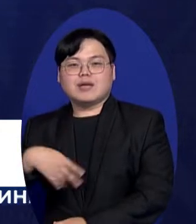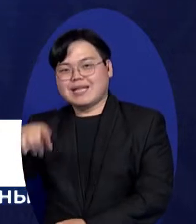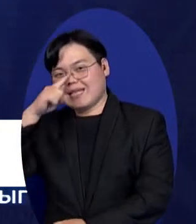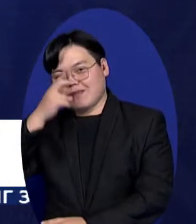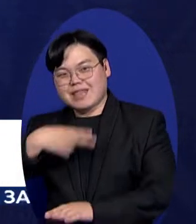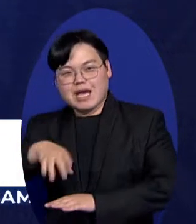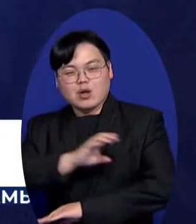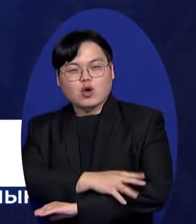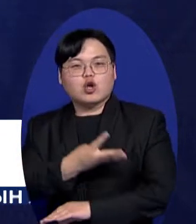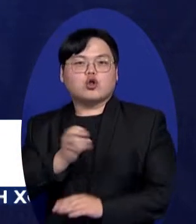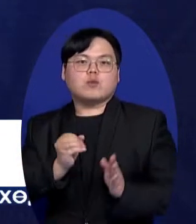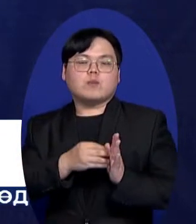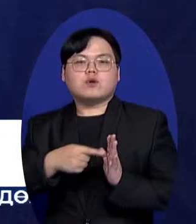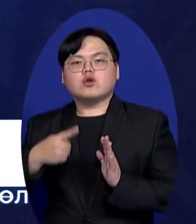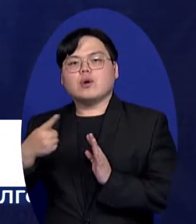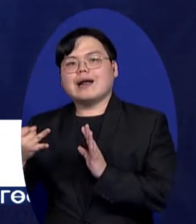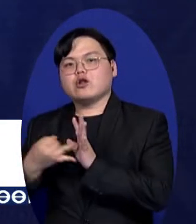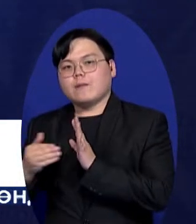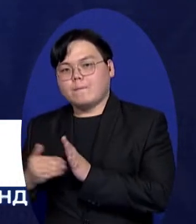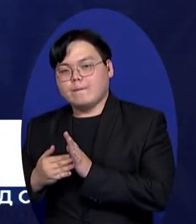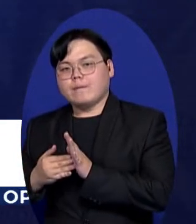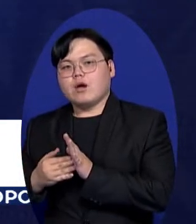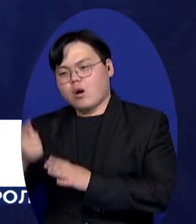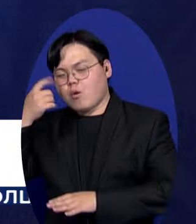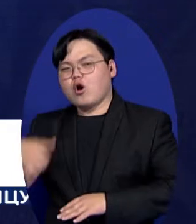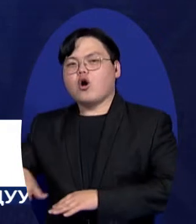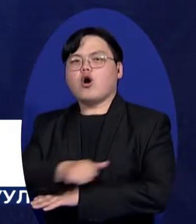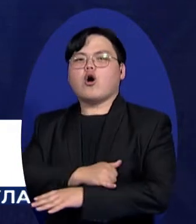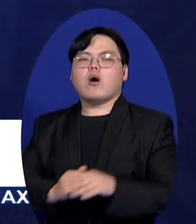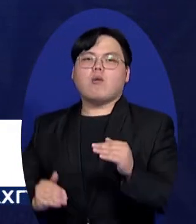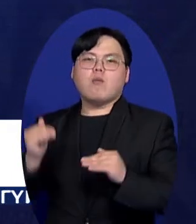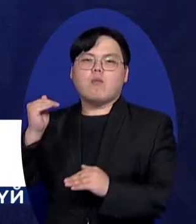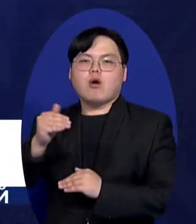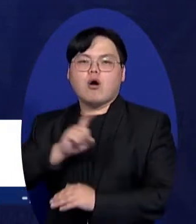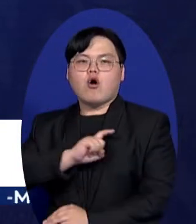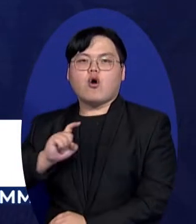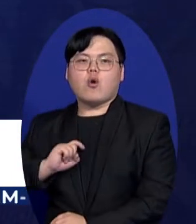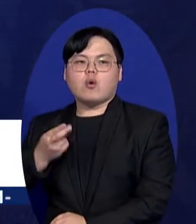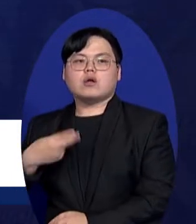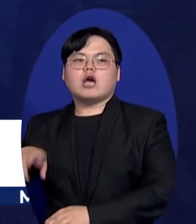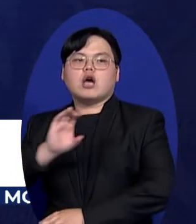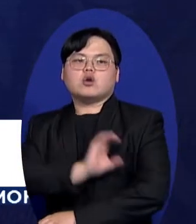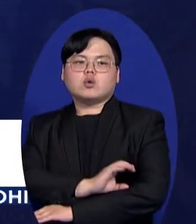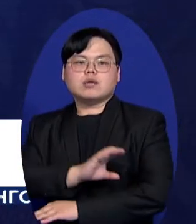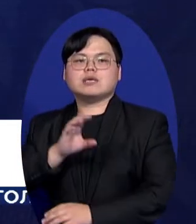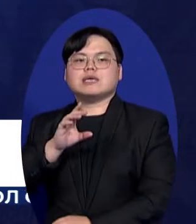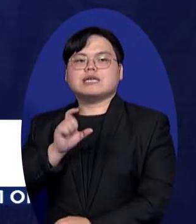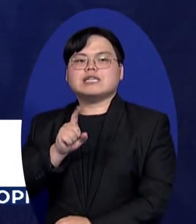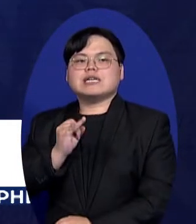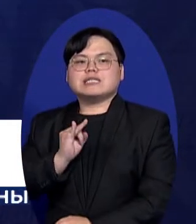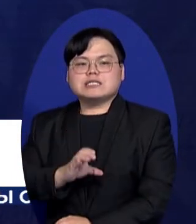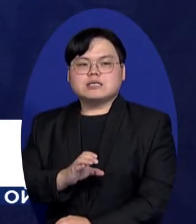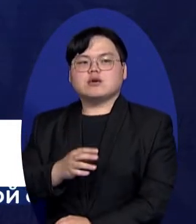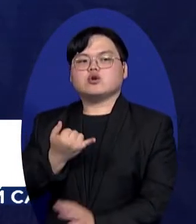сургууль 40,000-аас 117,000 төгрөг байгаа бол улсын хэмжээнд дээгүүр байранд чигсдэг хувийн сургуулиуд гэхэд санхүү эдийн засгийн их